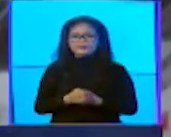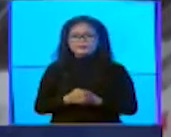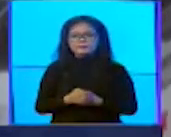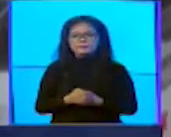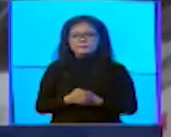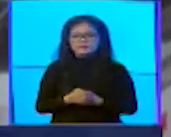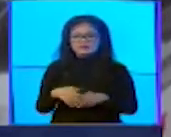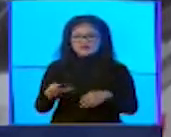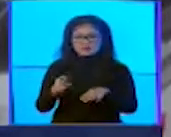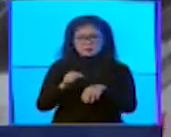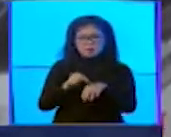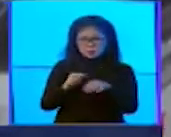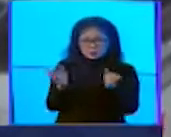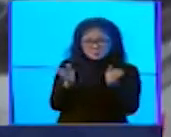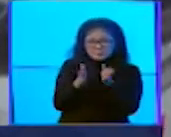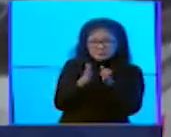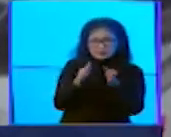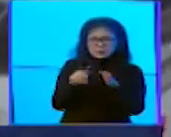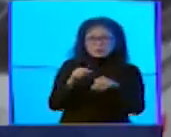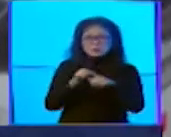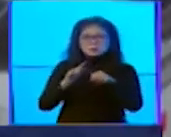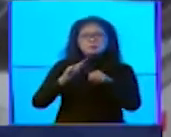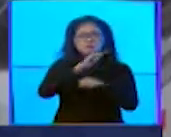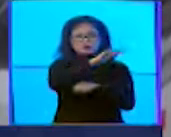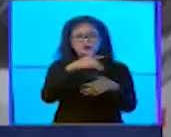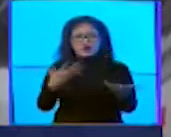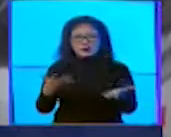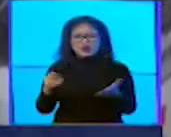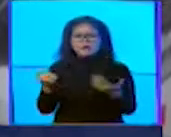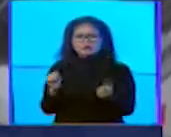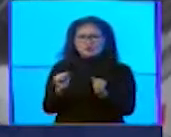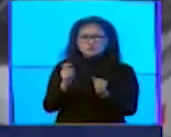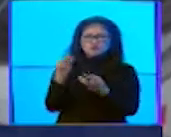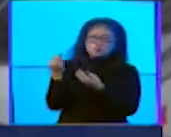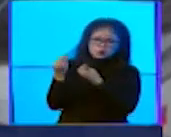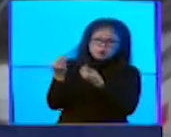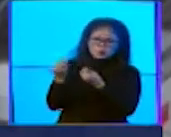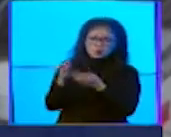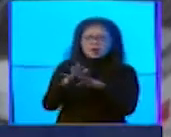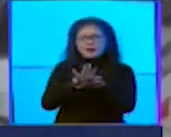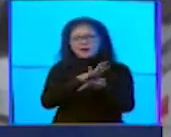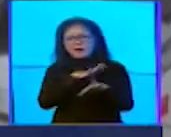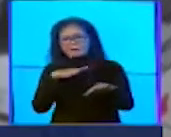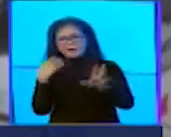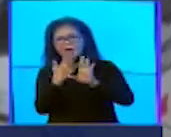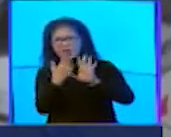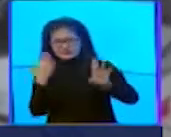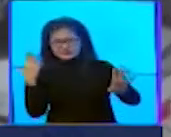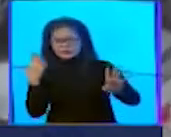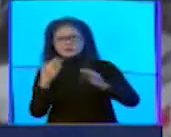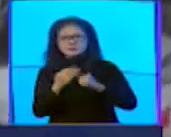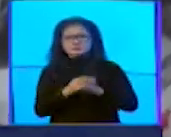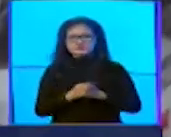mepet dengan jam penerbangannya, takutnya nanti menunggu terlalu lama pada saat antriannya rame gitu.